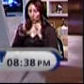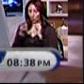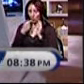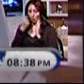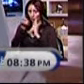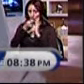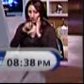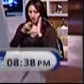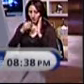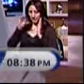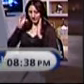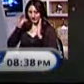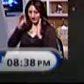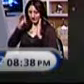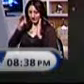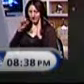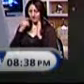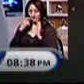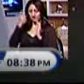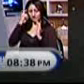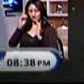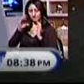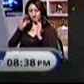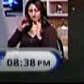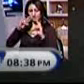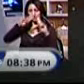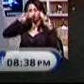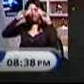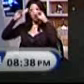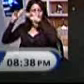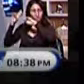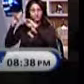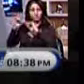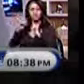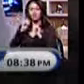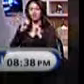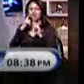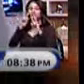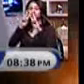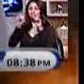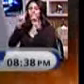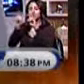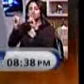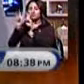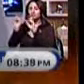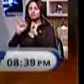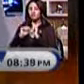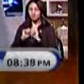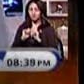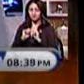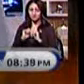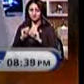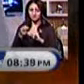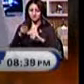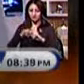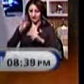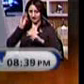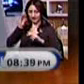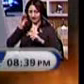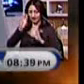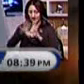نتخيل الروايات ولكننا نكتشفها. يعني بمعنى ان كل روائي